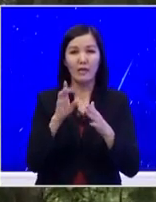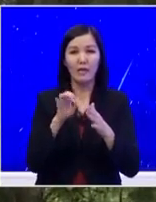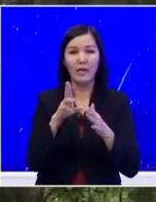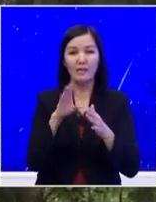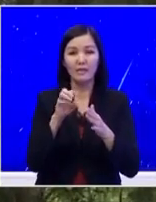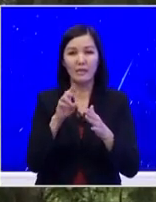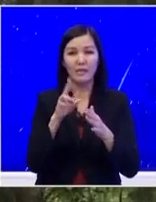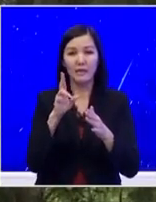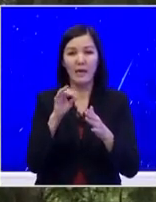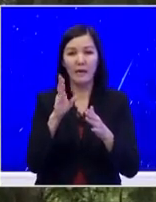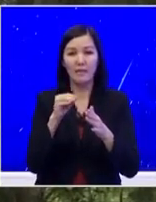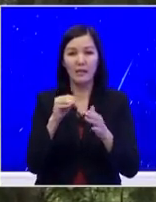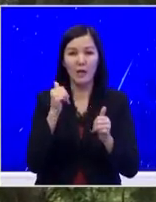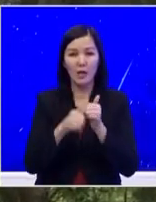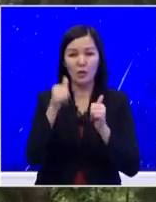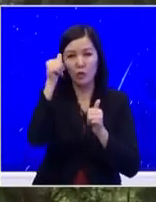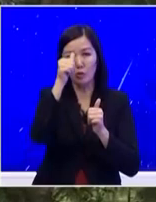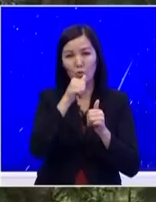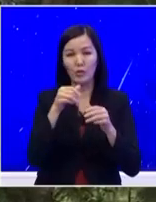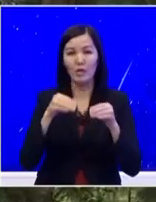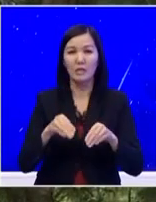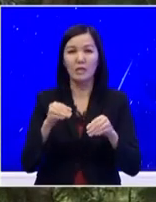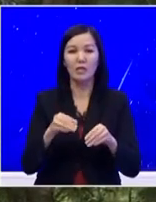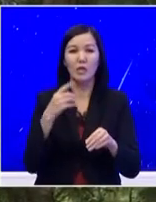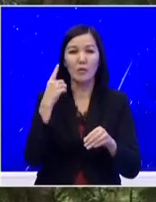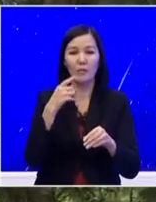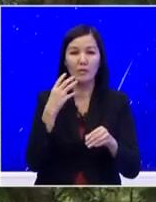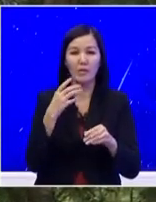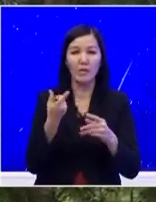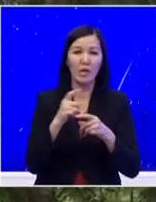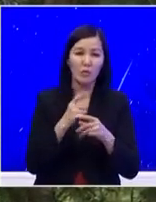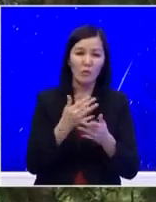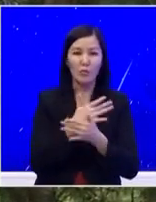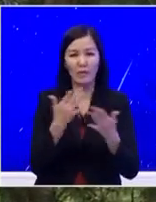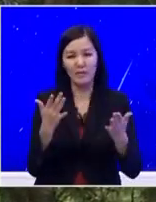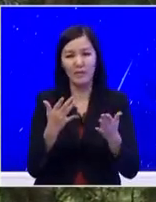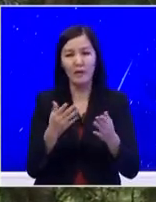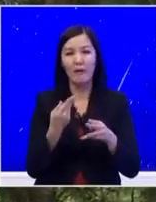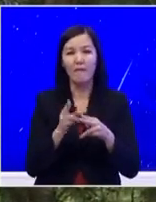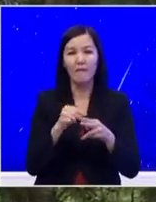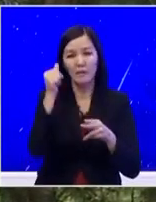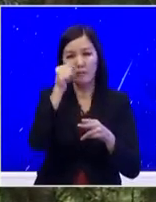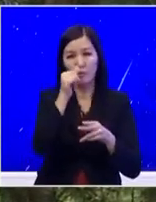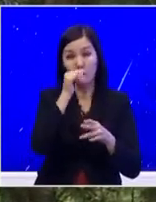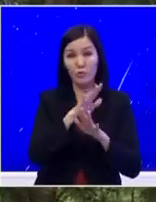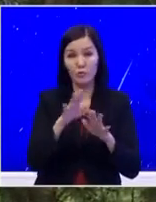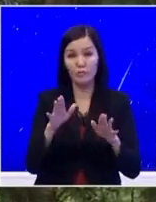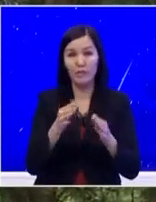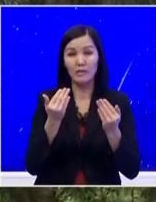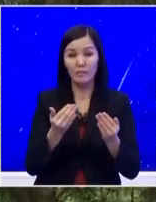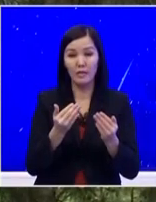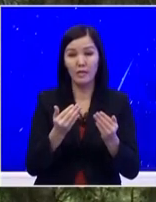Камне. Я каждый год сажаю помидоры, огурцы, картофель и так далее. В этом году пока не успели посадить,